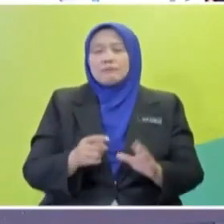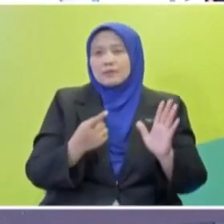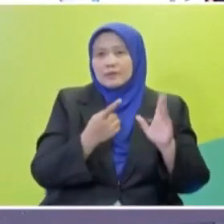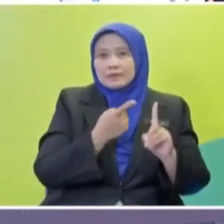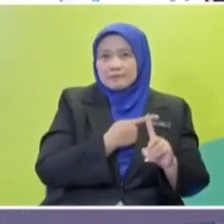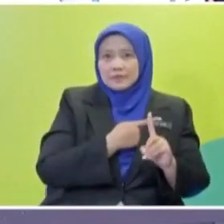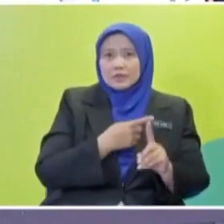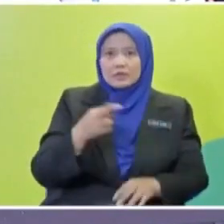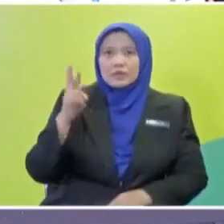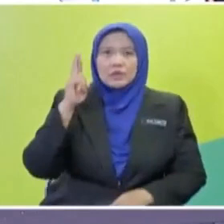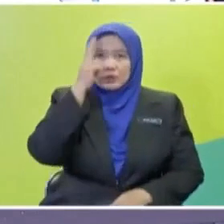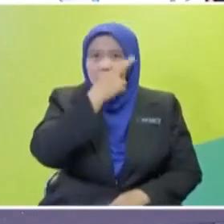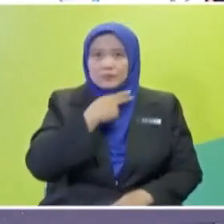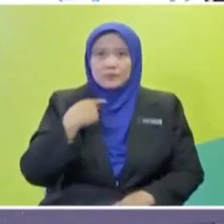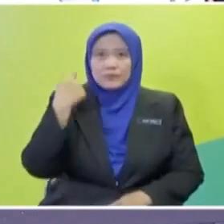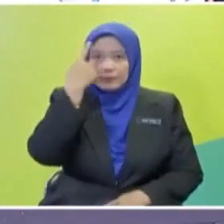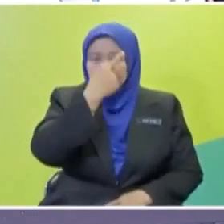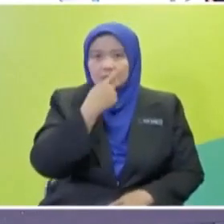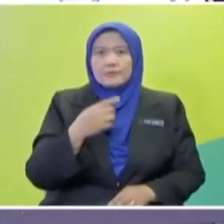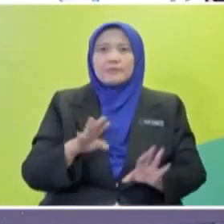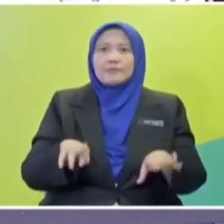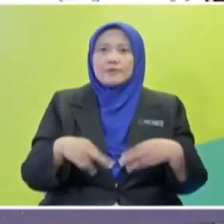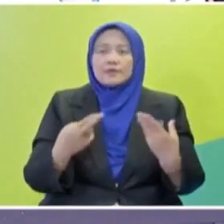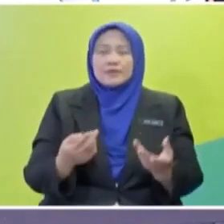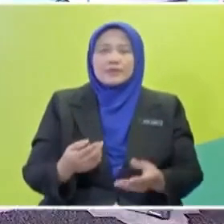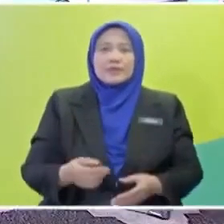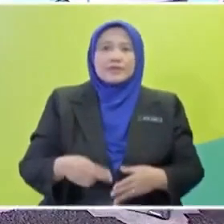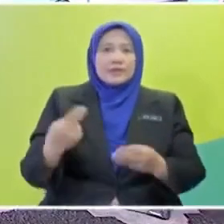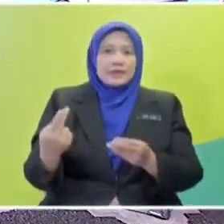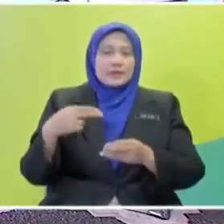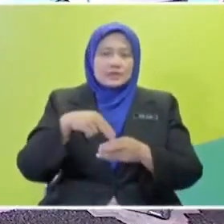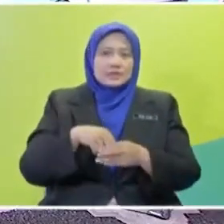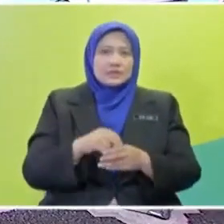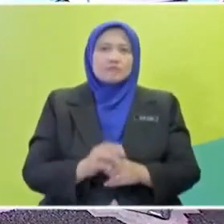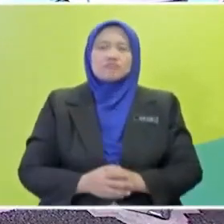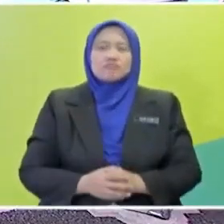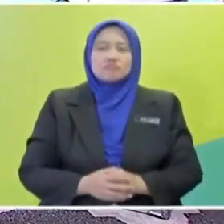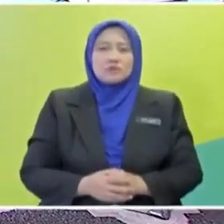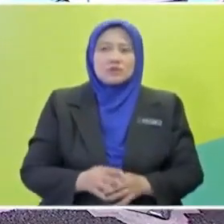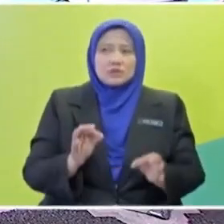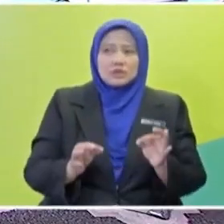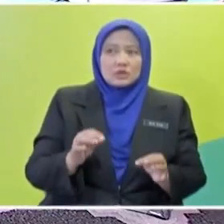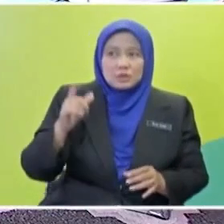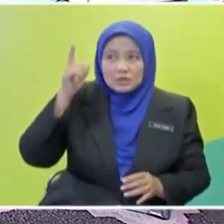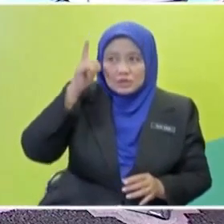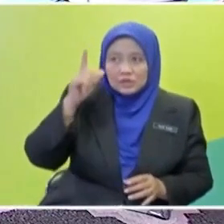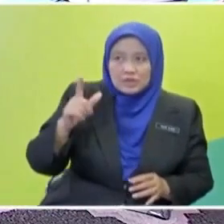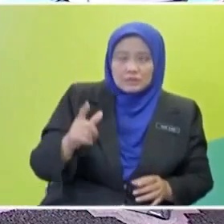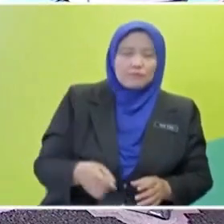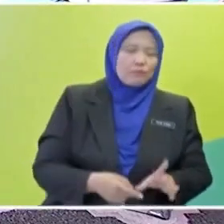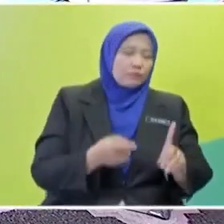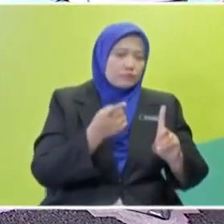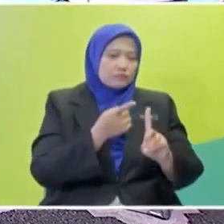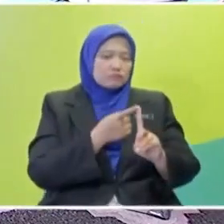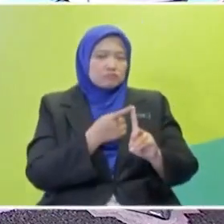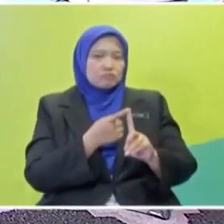Okay, rupa ni bagaimana rupa hasil kita produk lah. Okay, contoh. Okay, rupa segi 4 tepat. Okay, macam saya punya lakaran ni segi 4 tepat lah